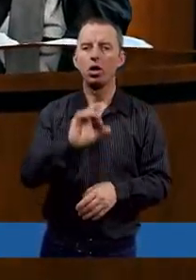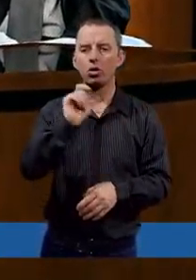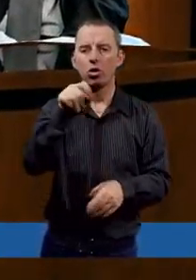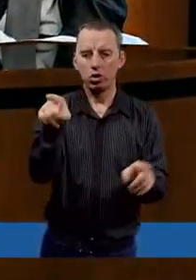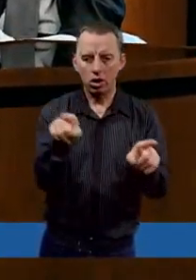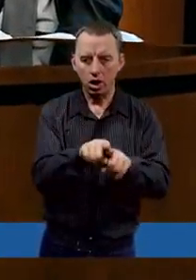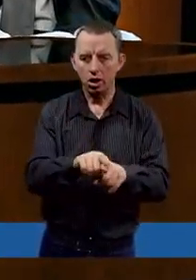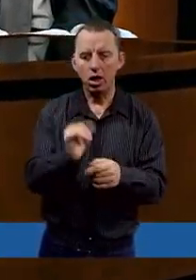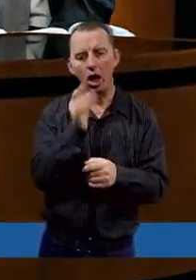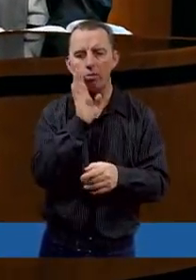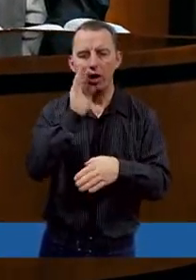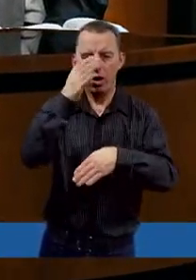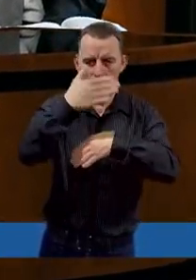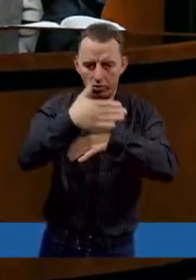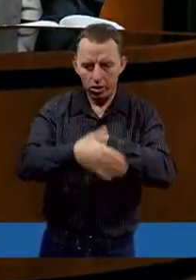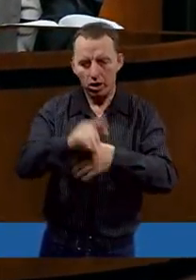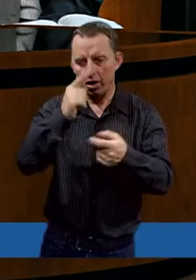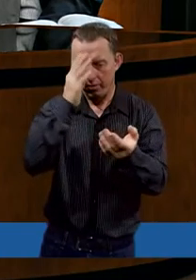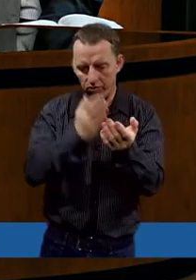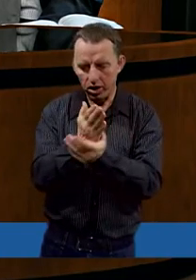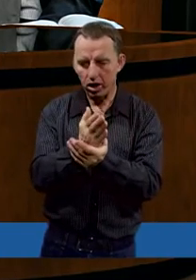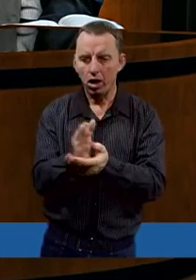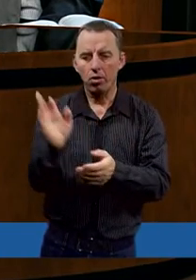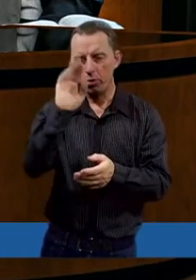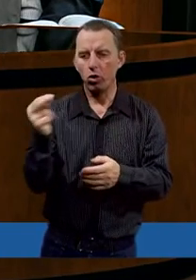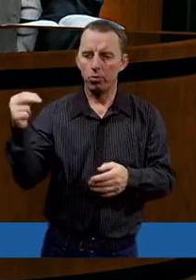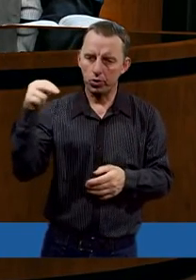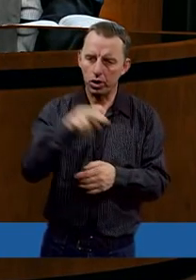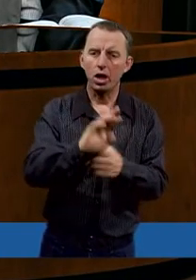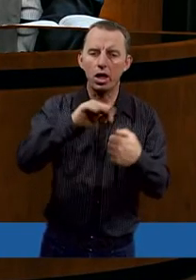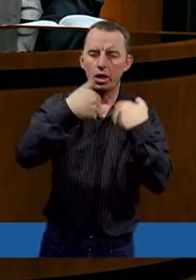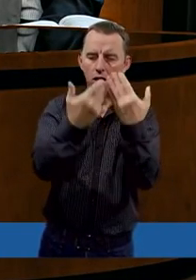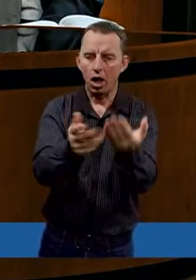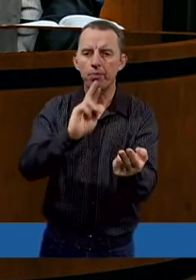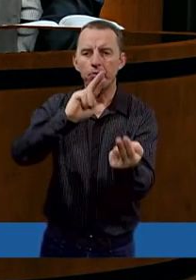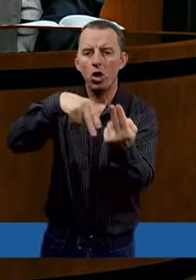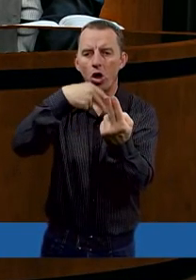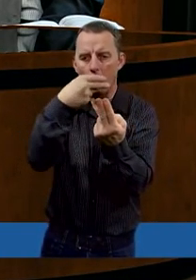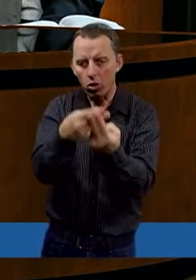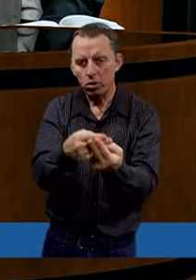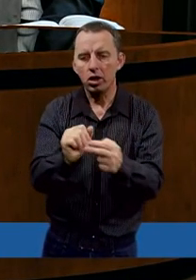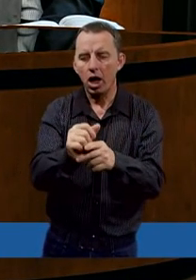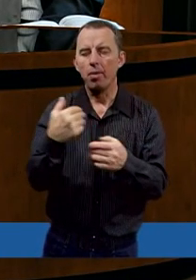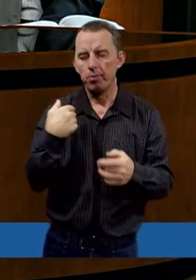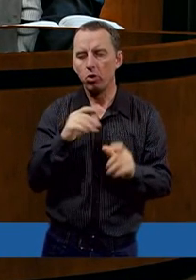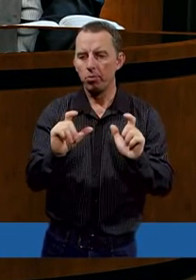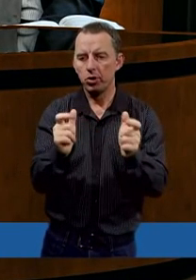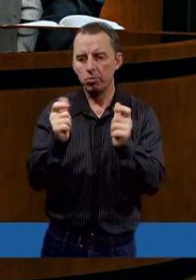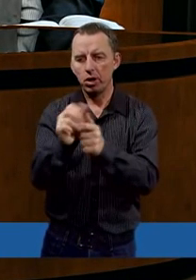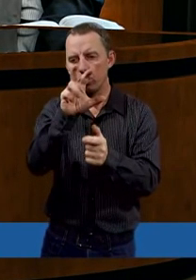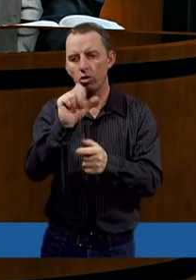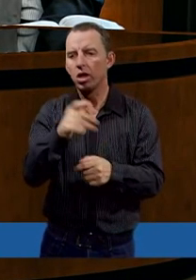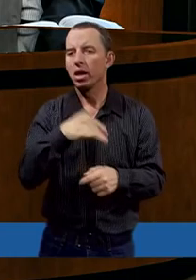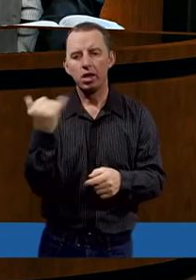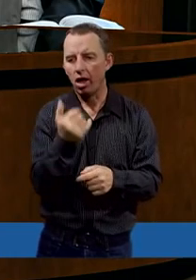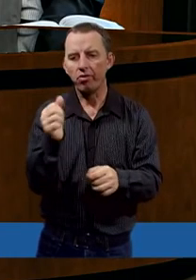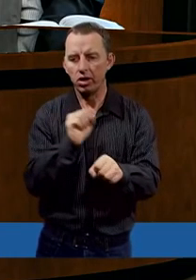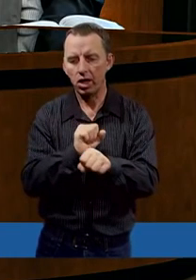co też jakby w końcu w wyniku tej wiary Pan Bóg przychodzi i tą odpowiedź daje temu człowiekowi, tak jak było w przypadku Hioba. Może nie zawsze tak